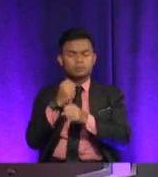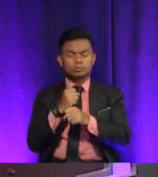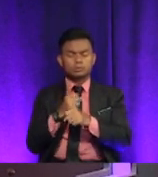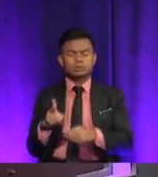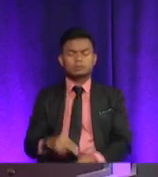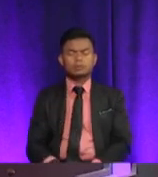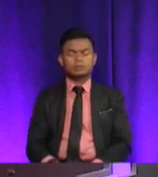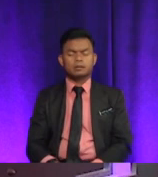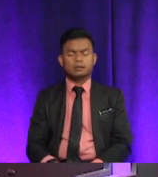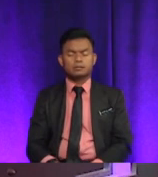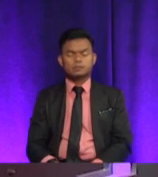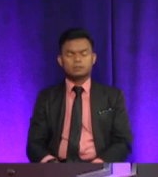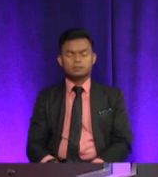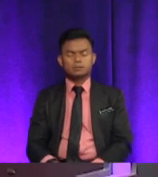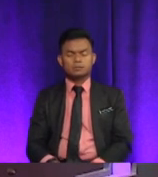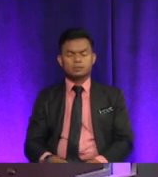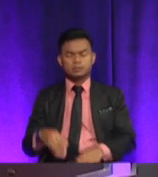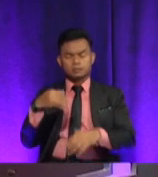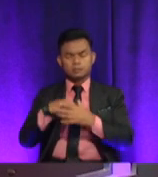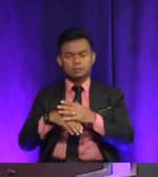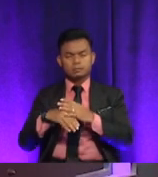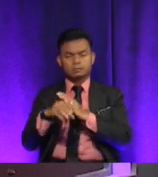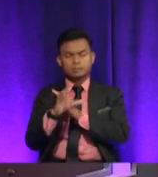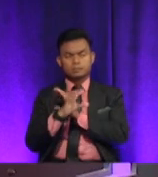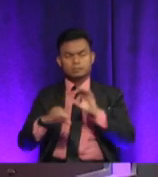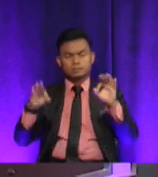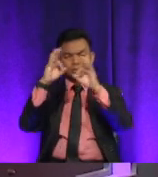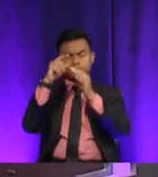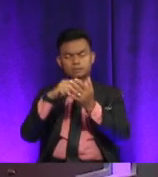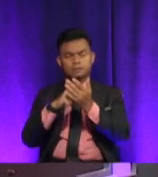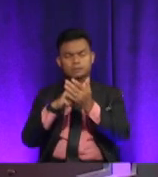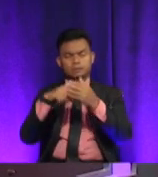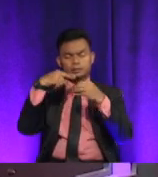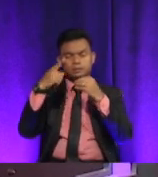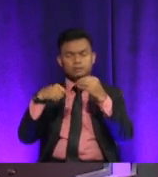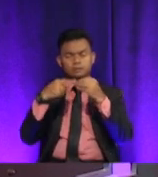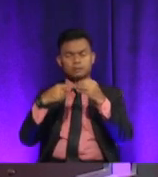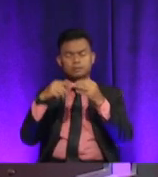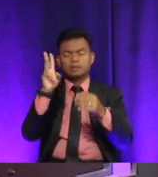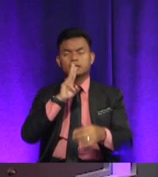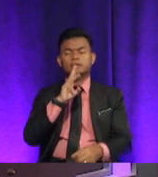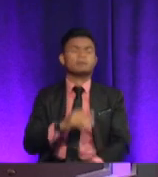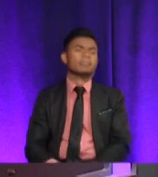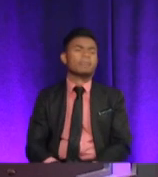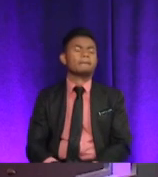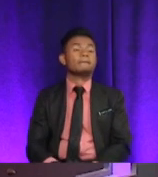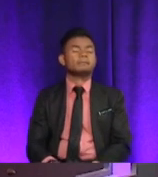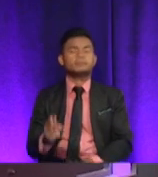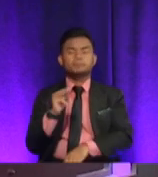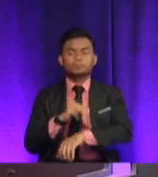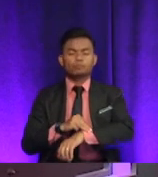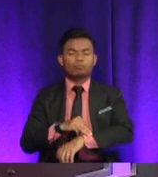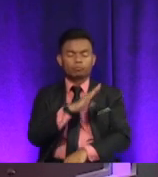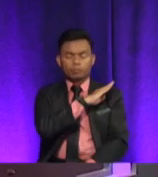dia mengisahkan tentang air dia mengisahkan tentang air sewaktu Kenapa sewaktu Baginda dan juga